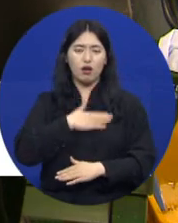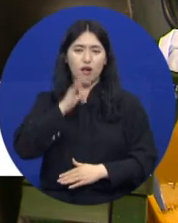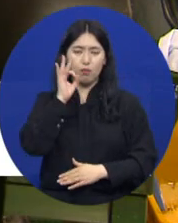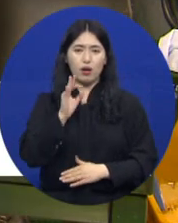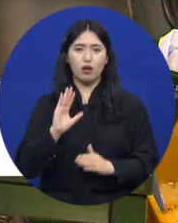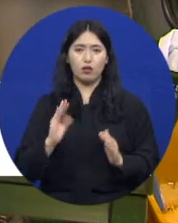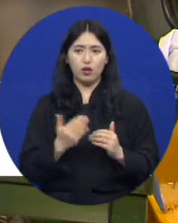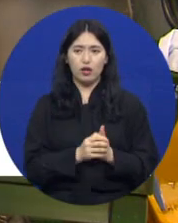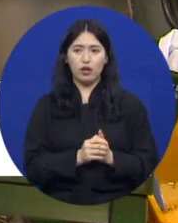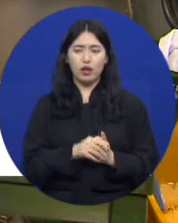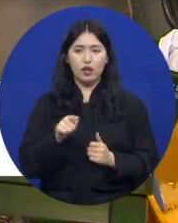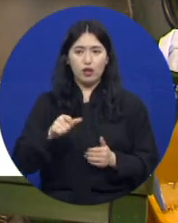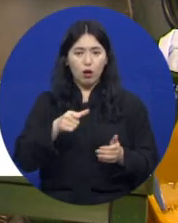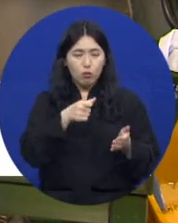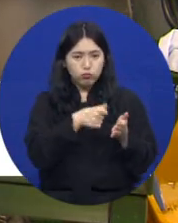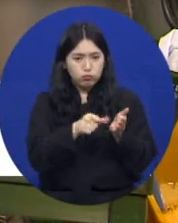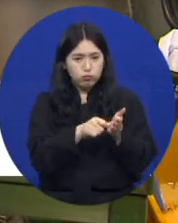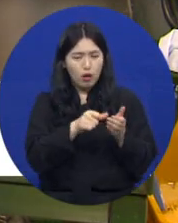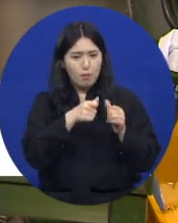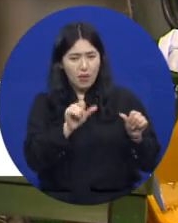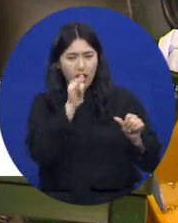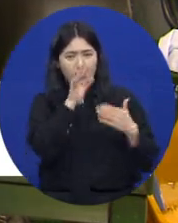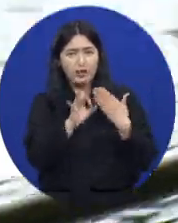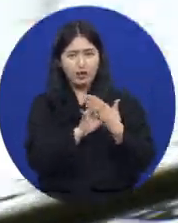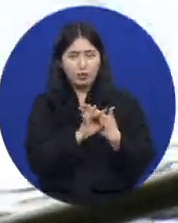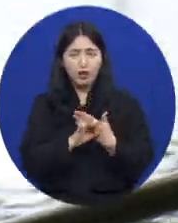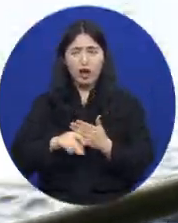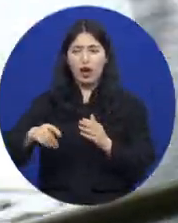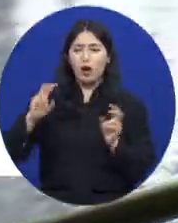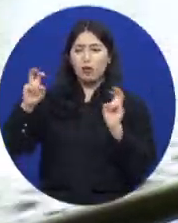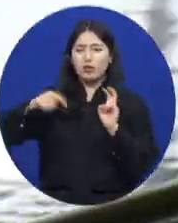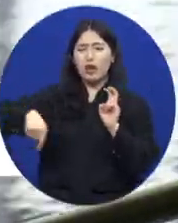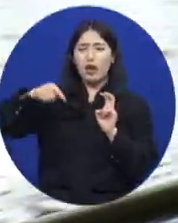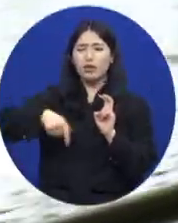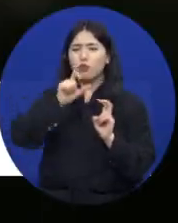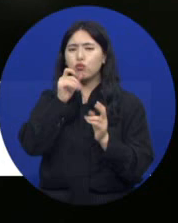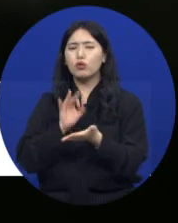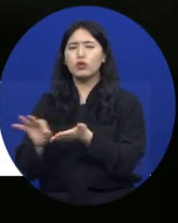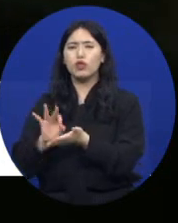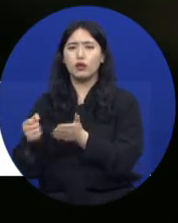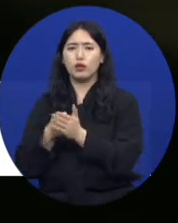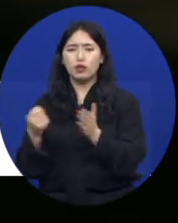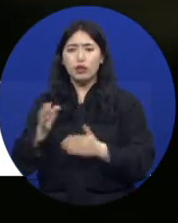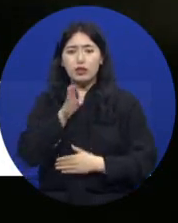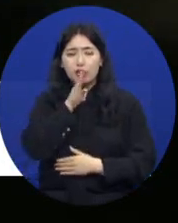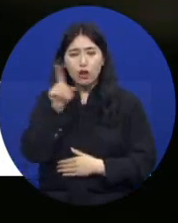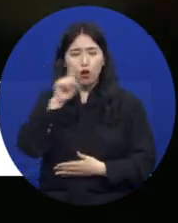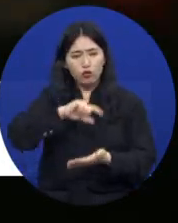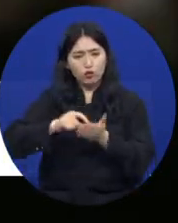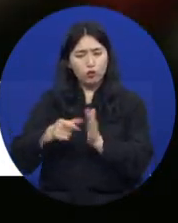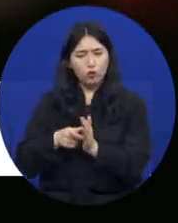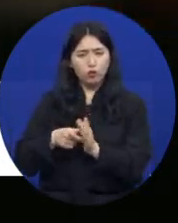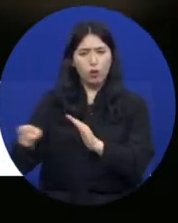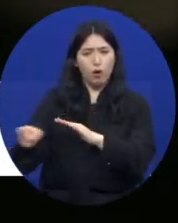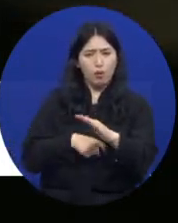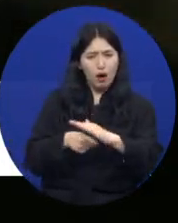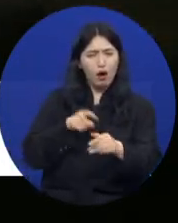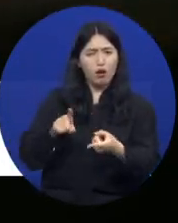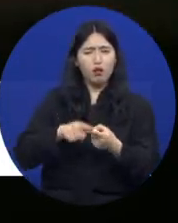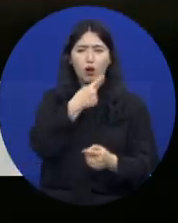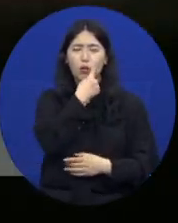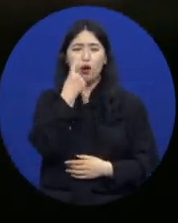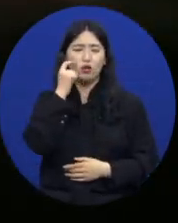개발공사는 생산 과정에 불량품이 생기면 산에 음용수 등으로 사용해와 실제 어느 정도를 빼돌렸는지 확인에 애를 먹고 있는